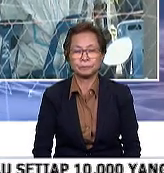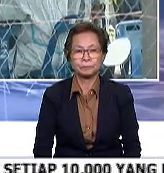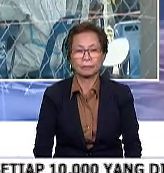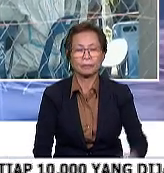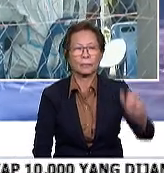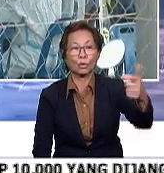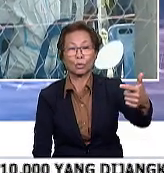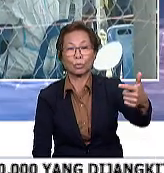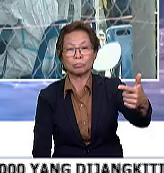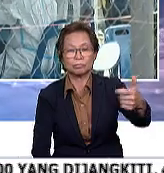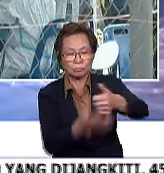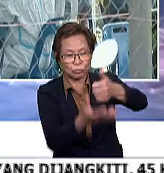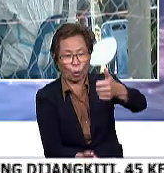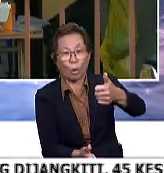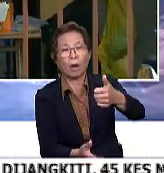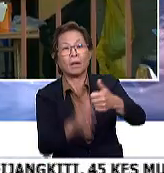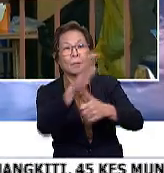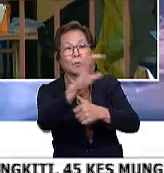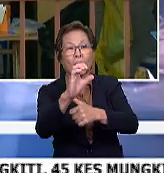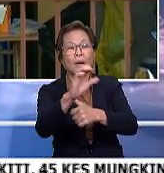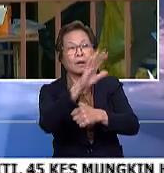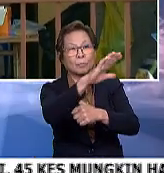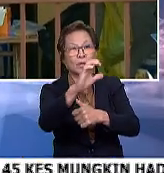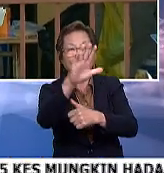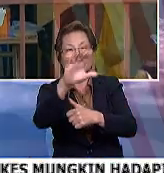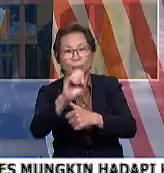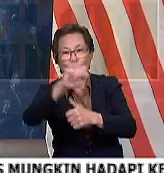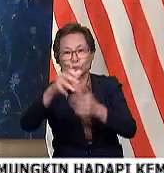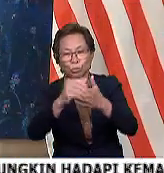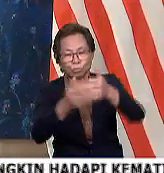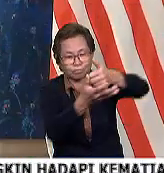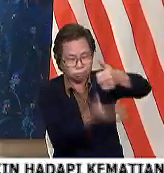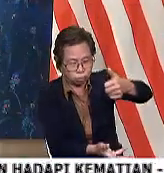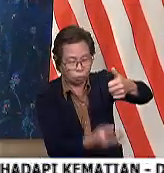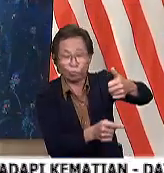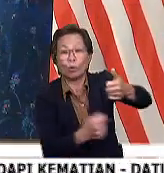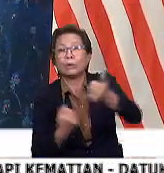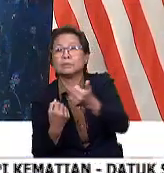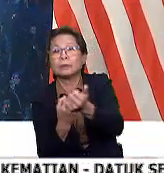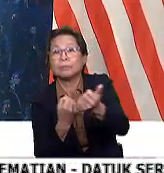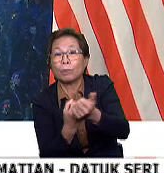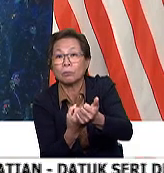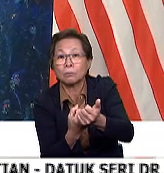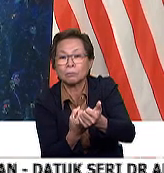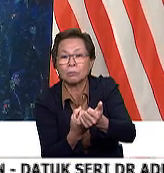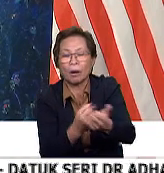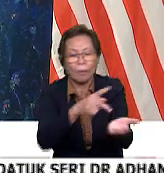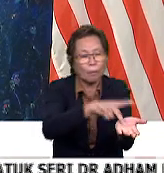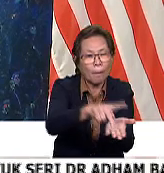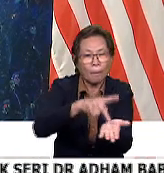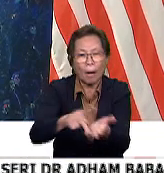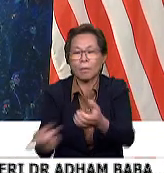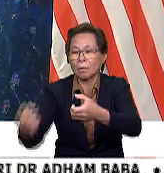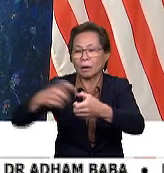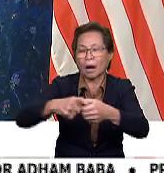Hai keluar bang peruntukkan 550000000 Ringgit untuk menampung kepulauan perbelanjaan